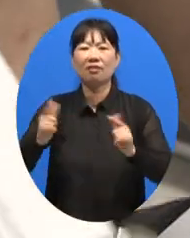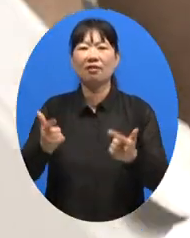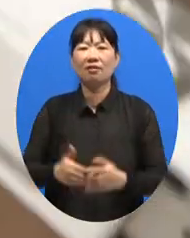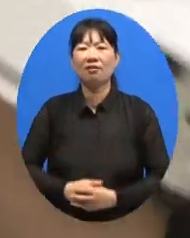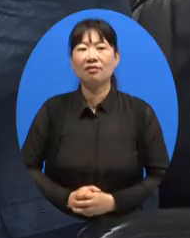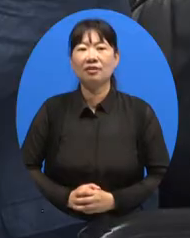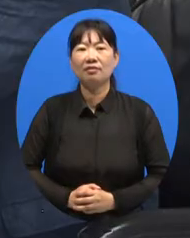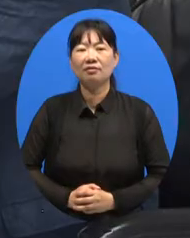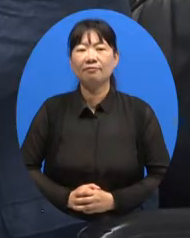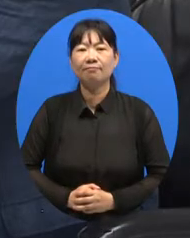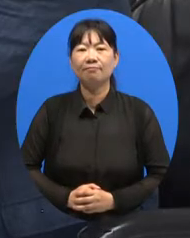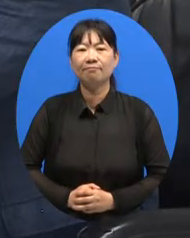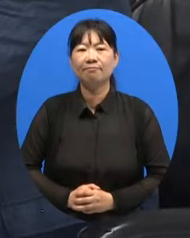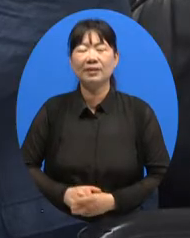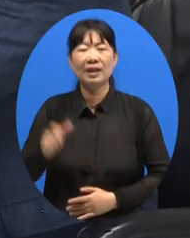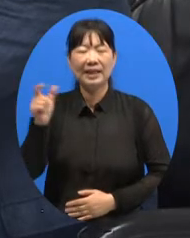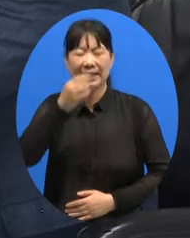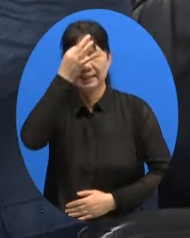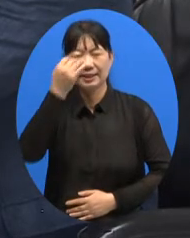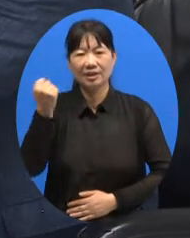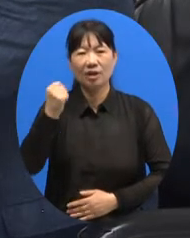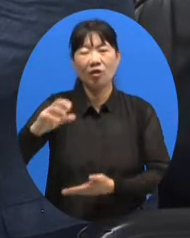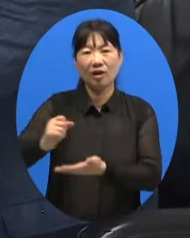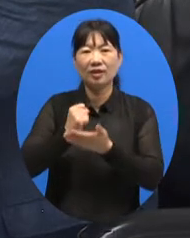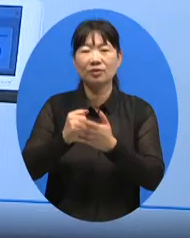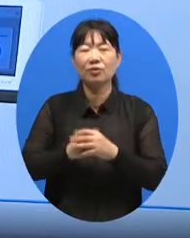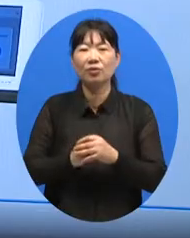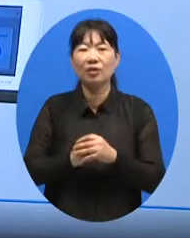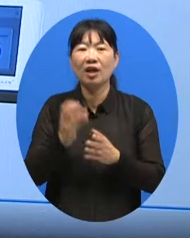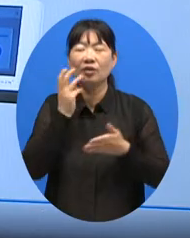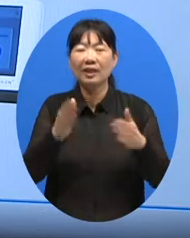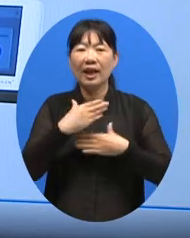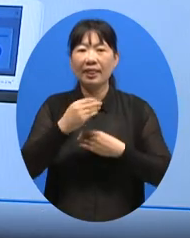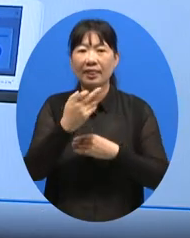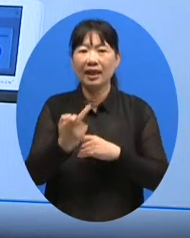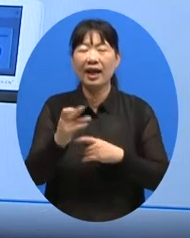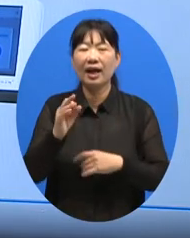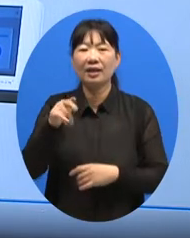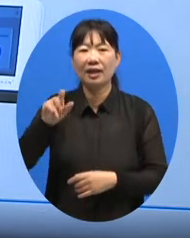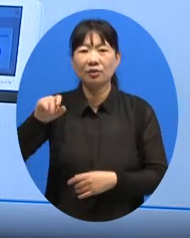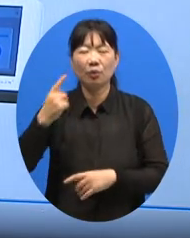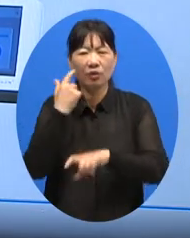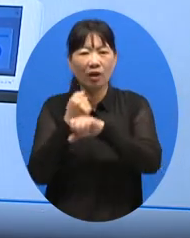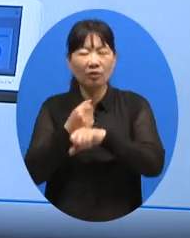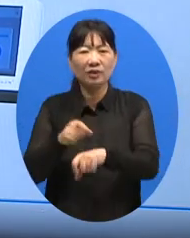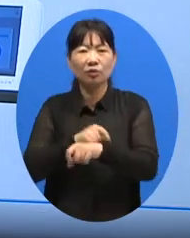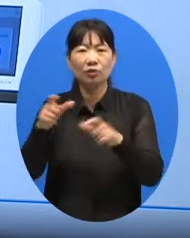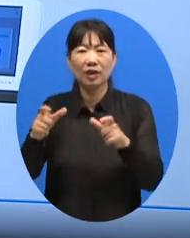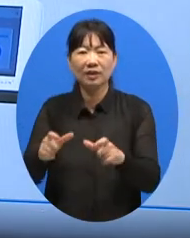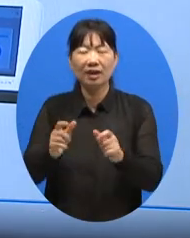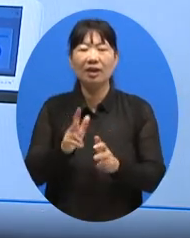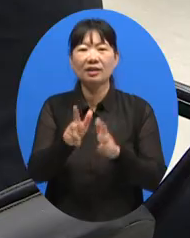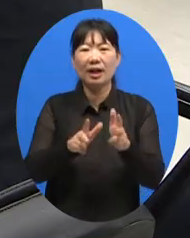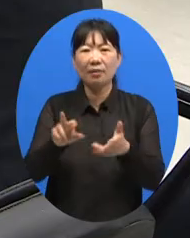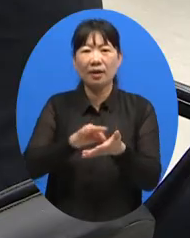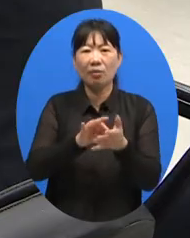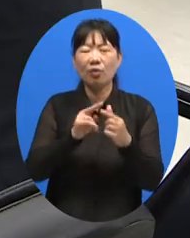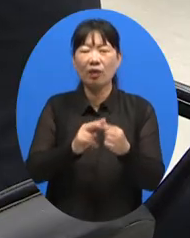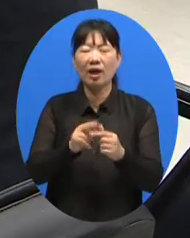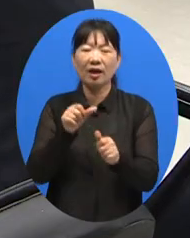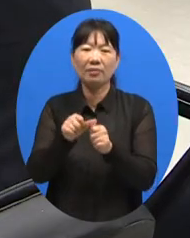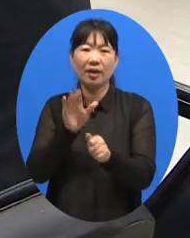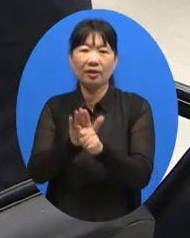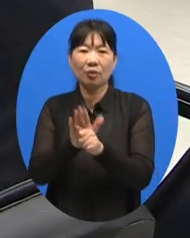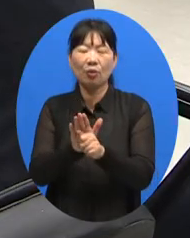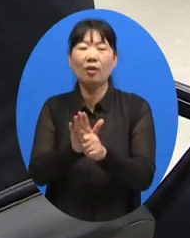쉽지 않은 일입니다. 탄탄한 기술력을 바탕으로 경기 안산 강소연구개발 특구에서 사업화 자금과 멘토링